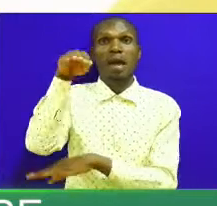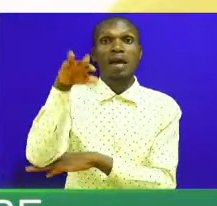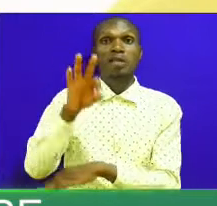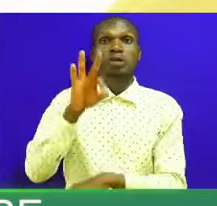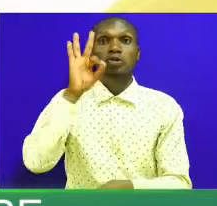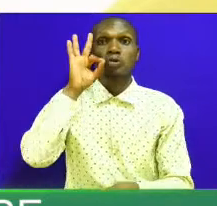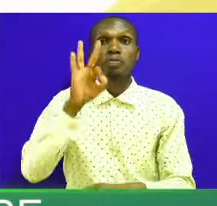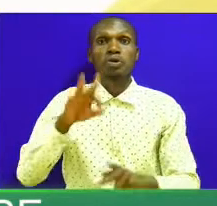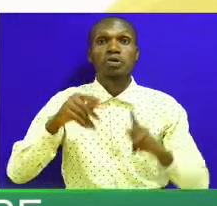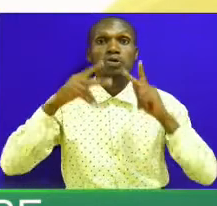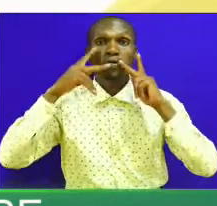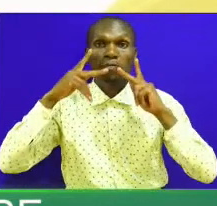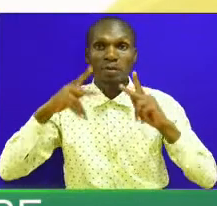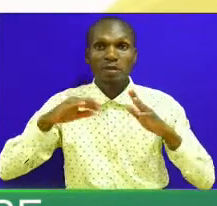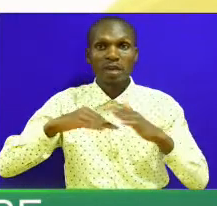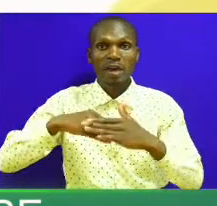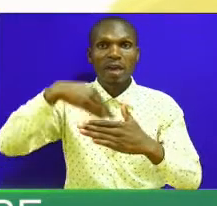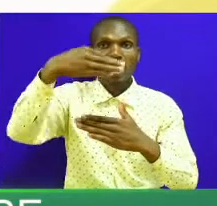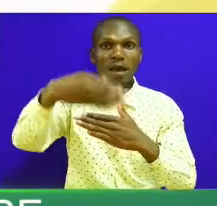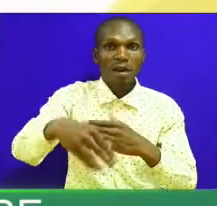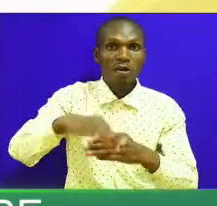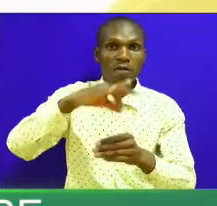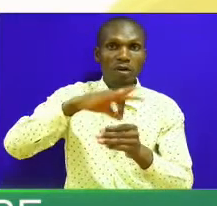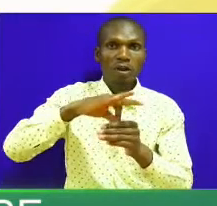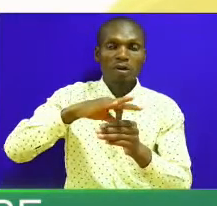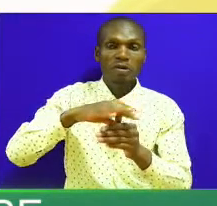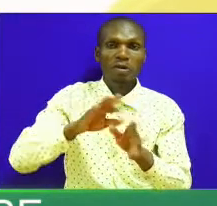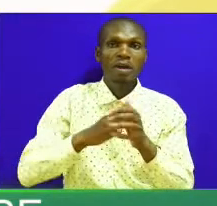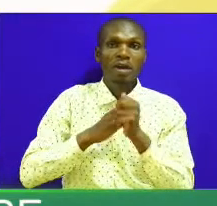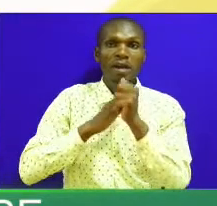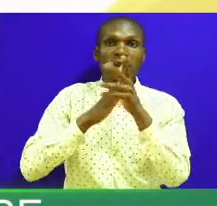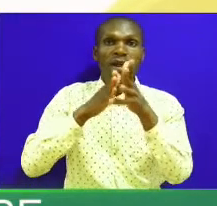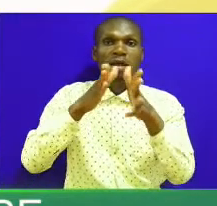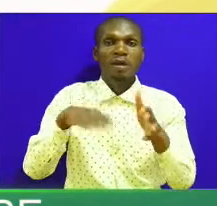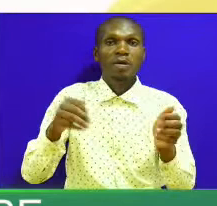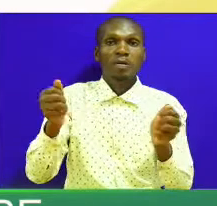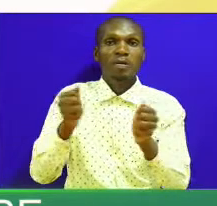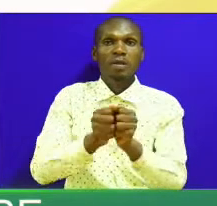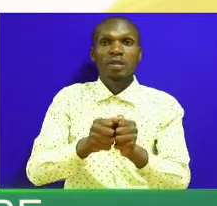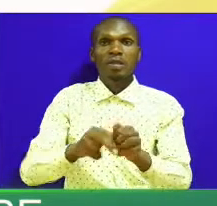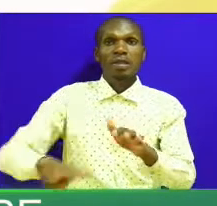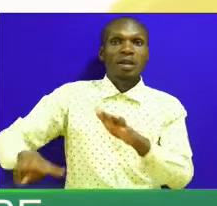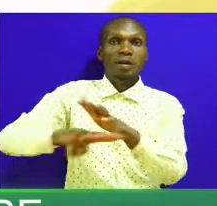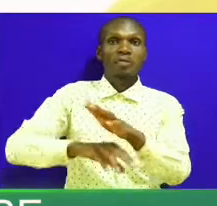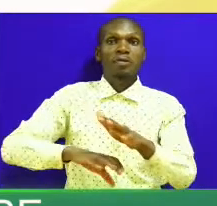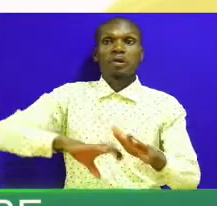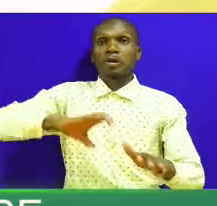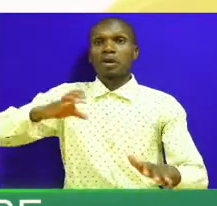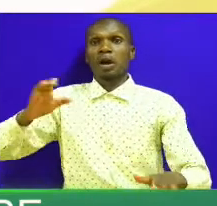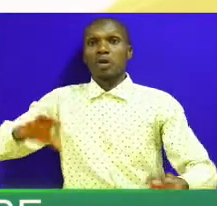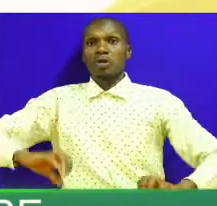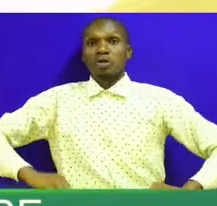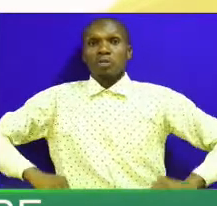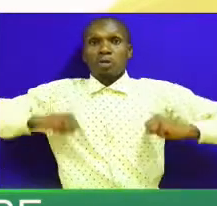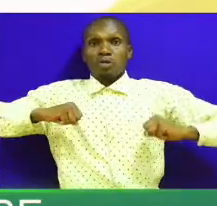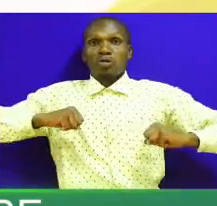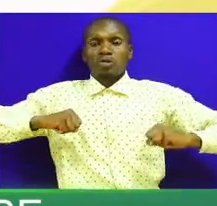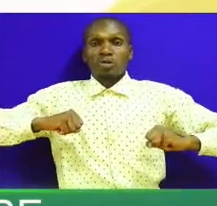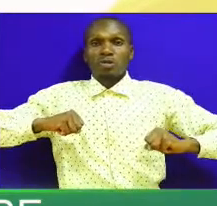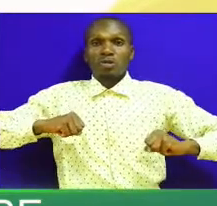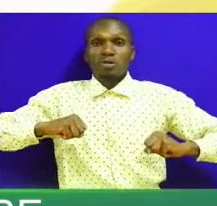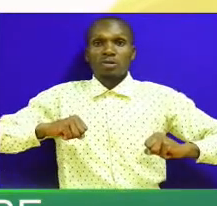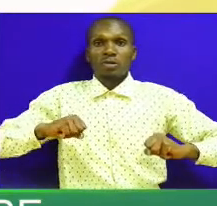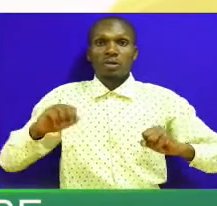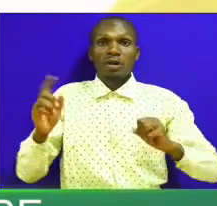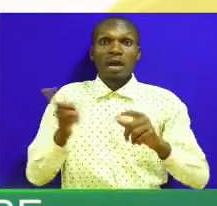bocholio bonene bale ose bocholio bonene bole bosio bakoro wa nomo ko jumo county commissioner ko base county ya Busia Kipchumba Ruto ni